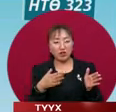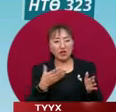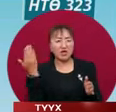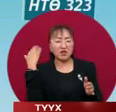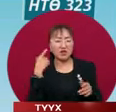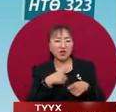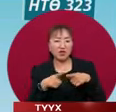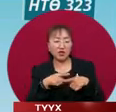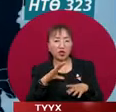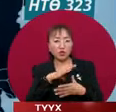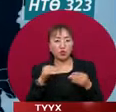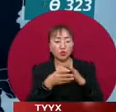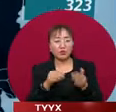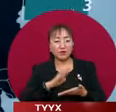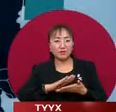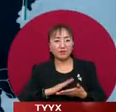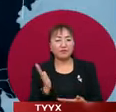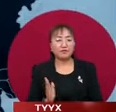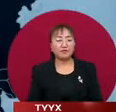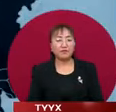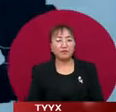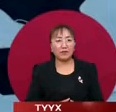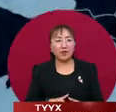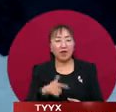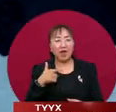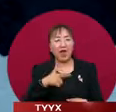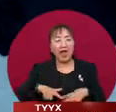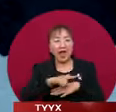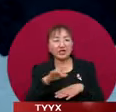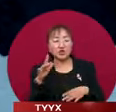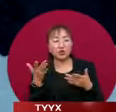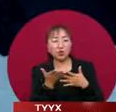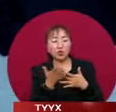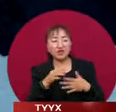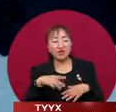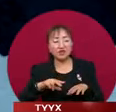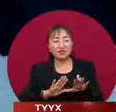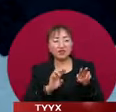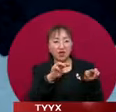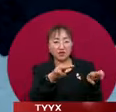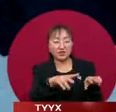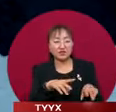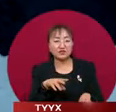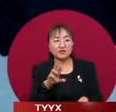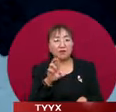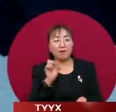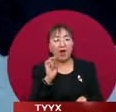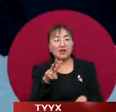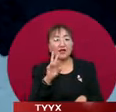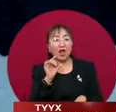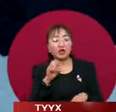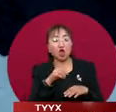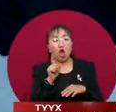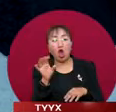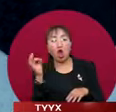түүхтэй танилцах болно. Газар дундын тэнгис болон Эгийн тэнгисийн арлууд Балканы хойгийн өмнөх төсөгт